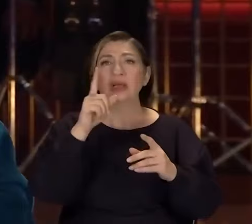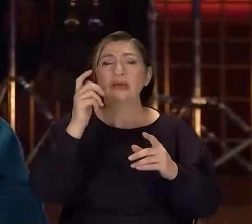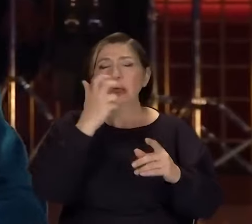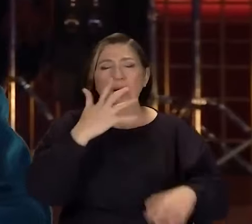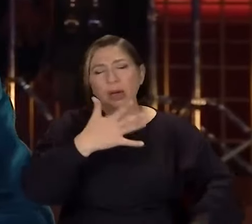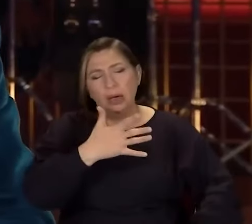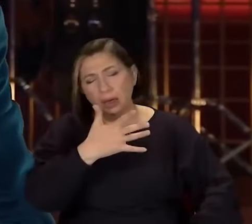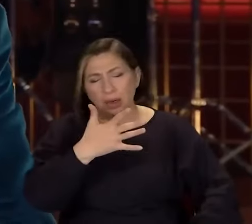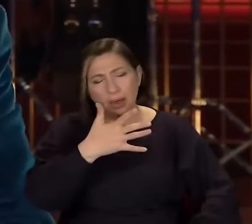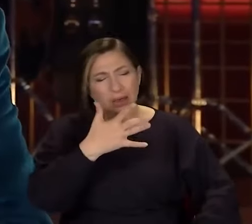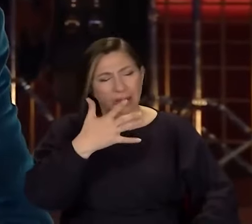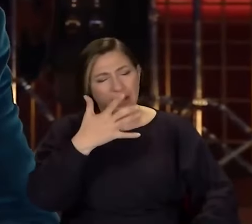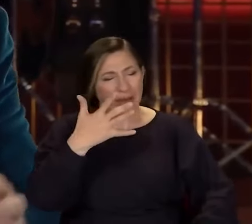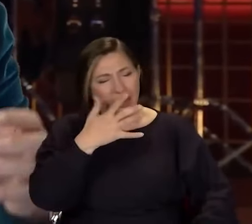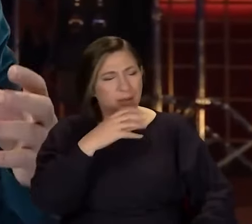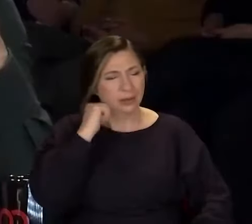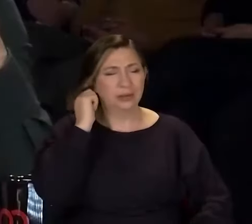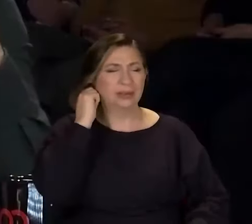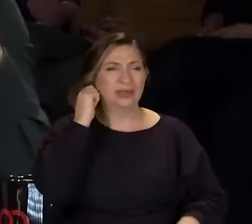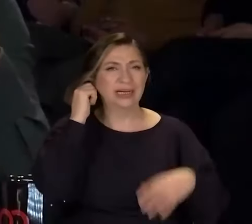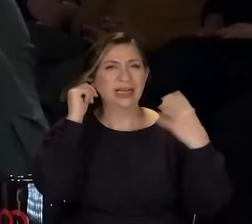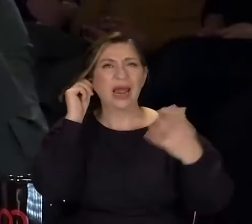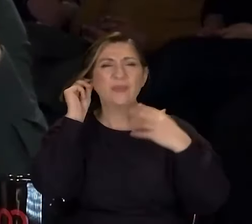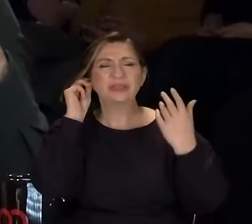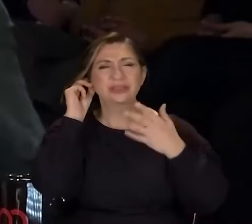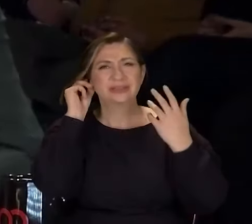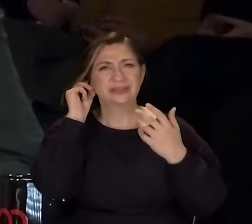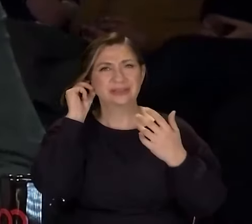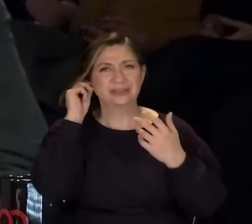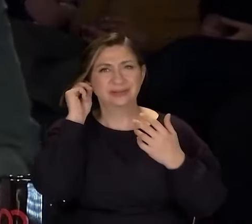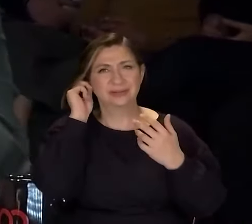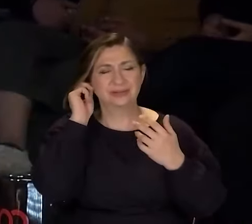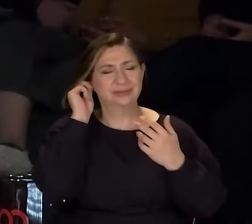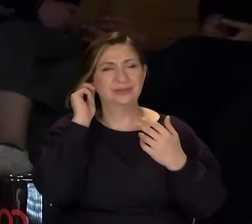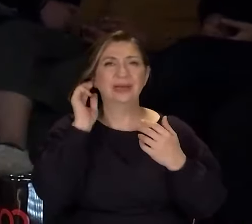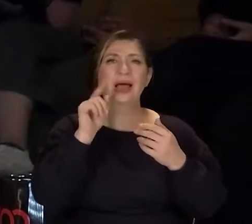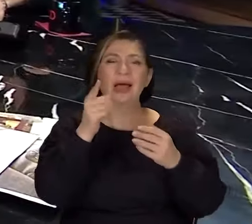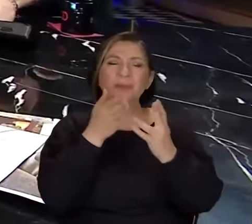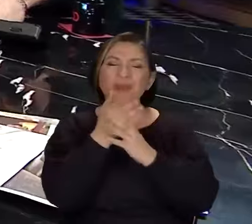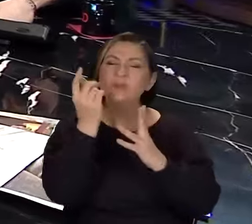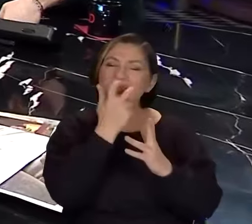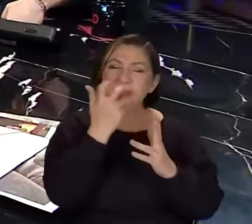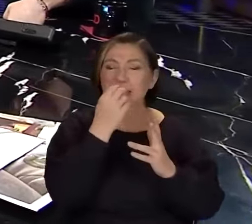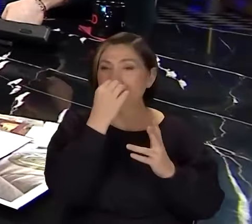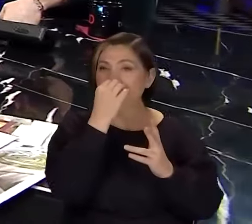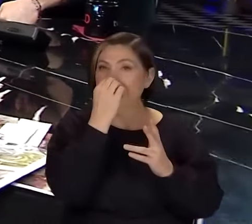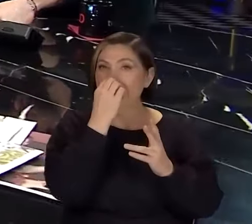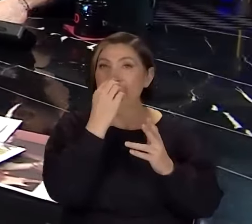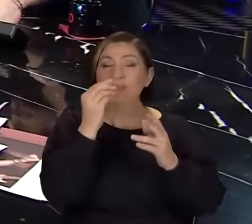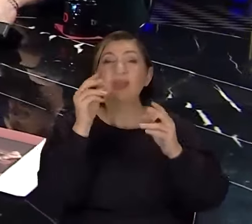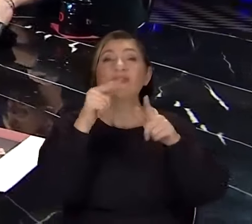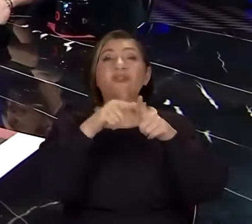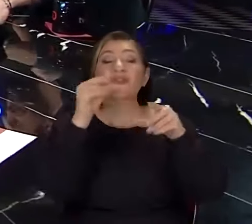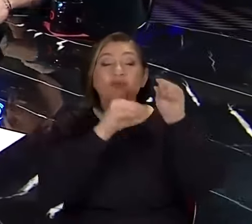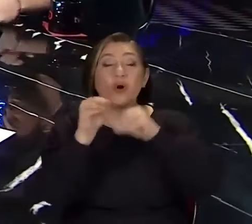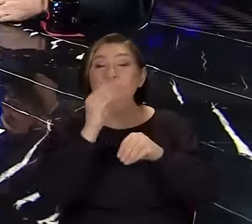yanık başlıyor. Ebele bele bey falan diye böyle. Bir teviye tabii ki arada bir şey müzik değil mi? Formül